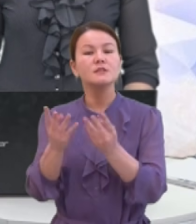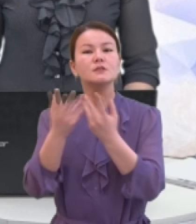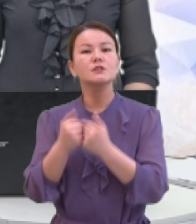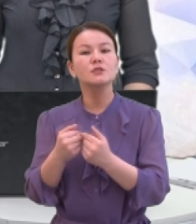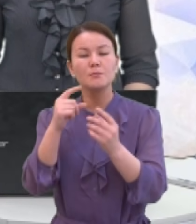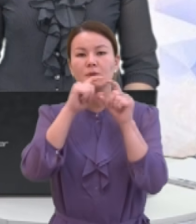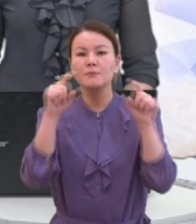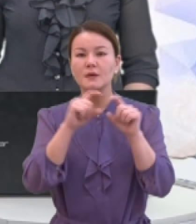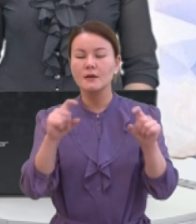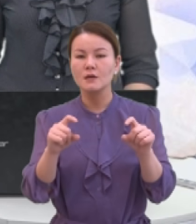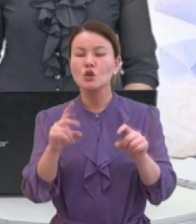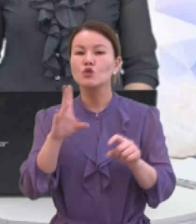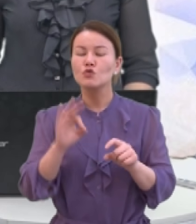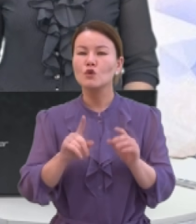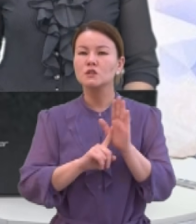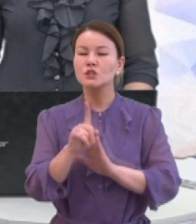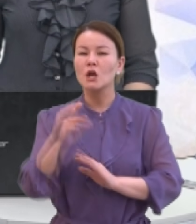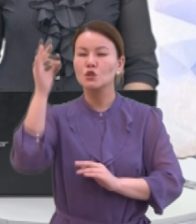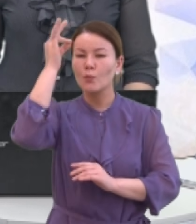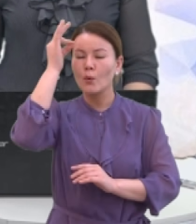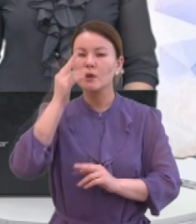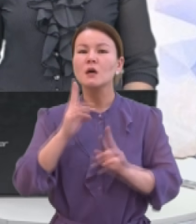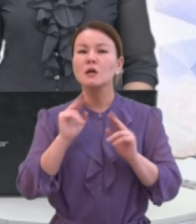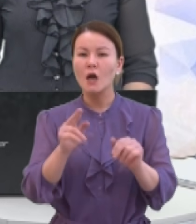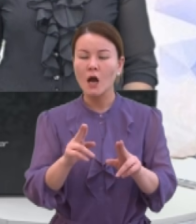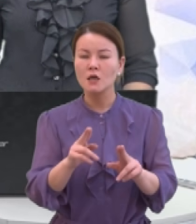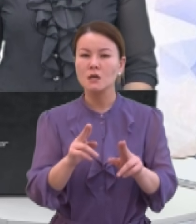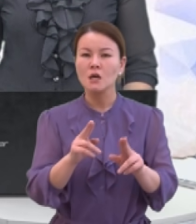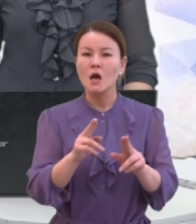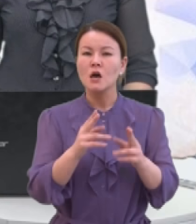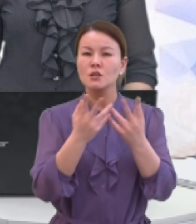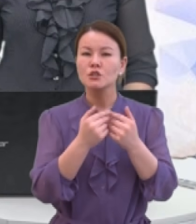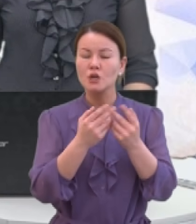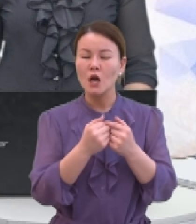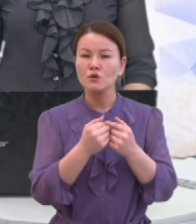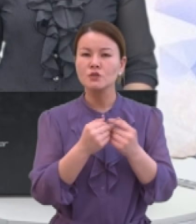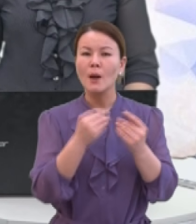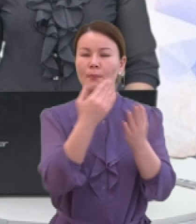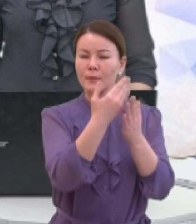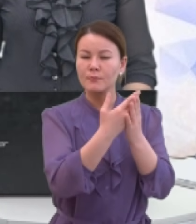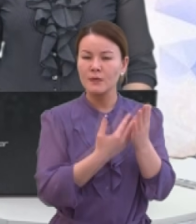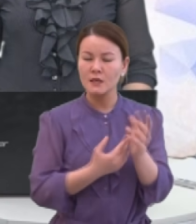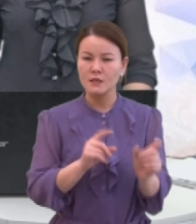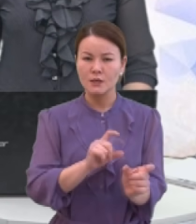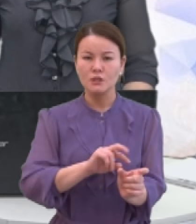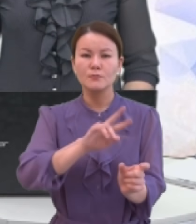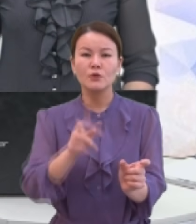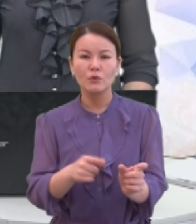но сначала вспомним как решаются примеры с переходом через десяток